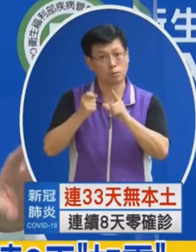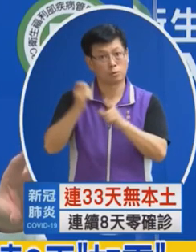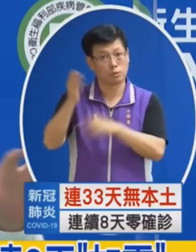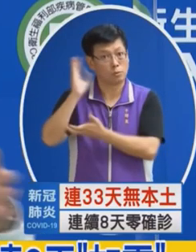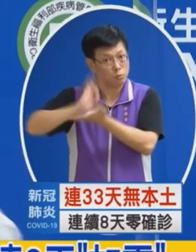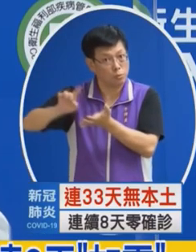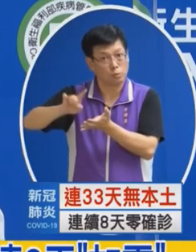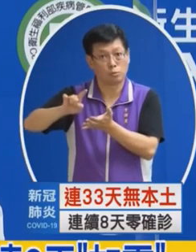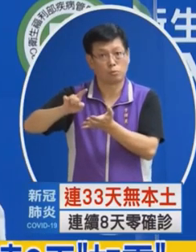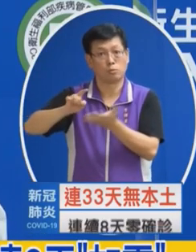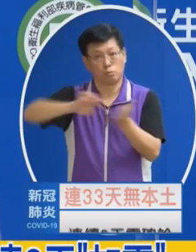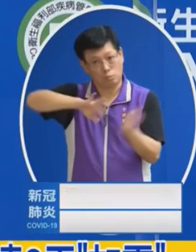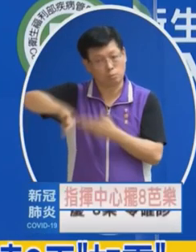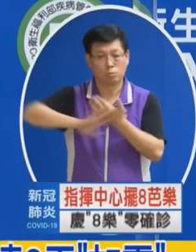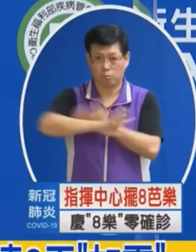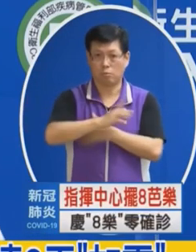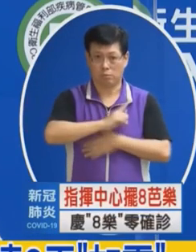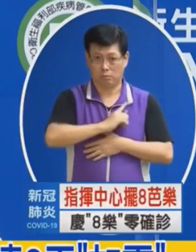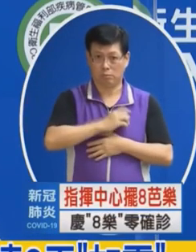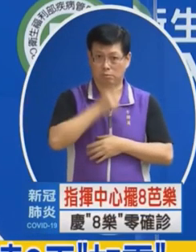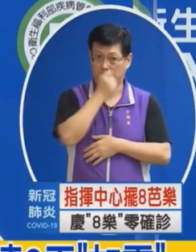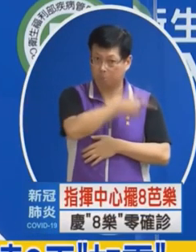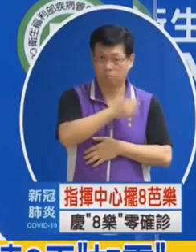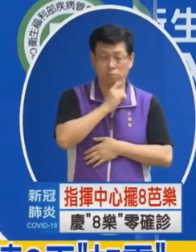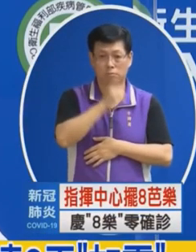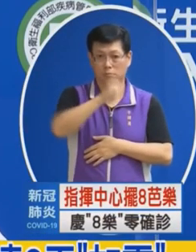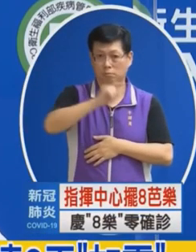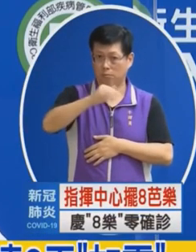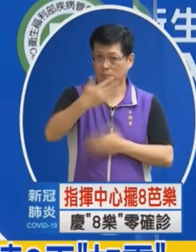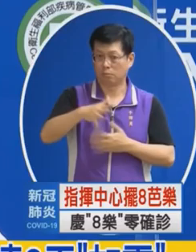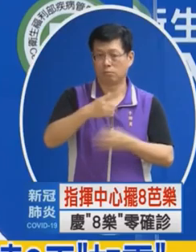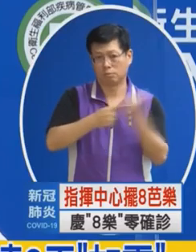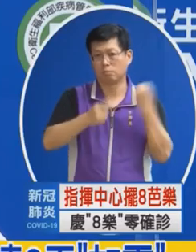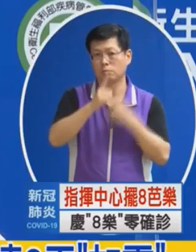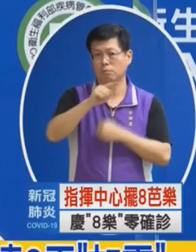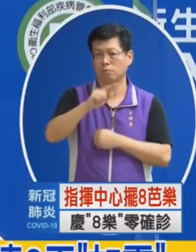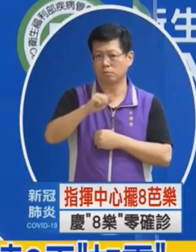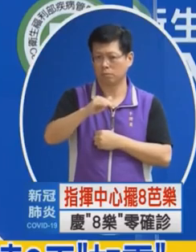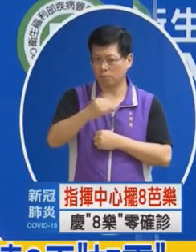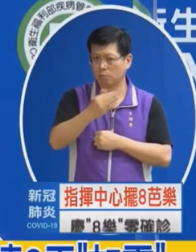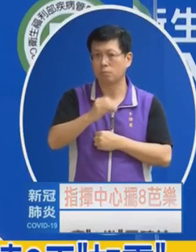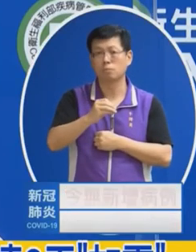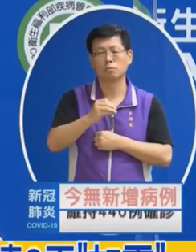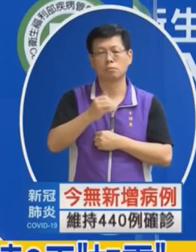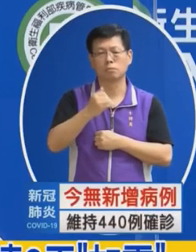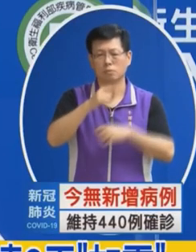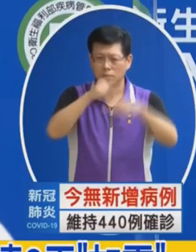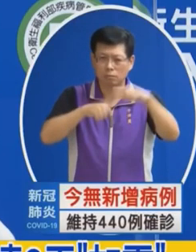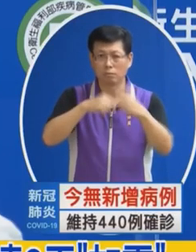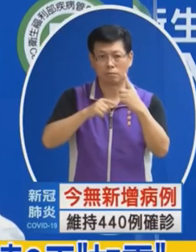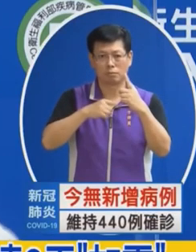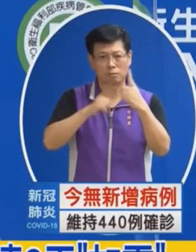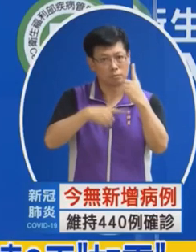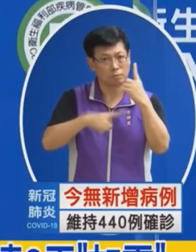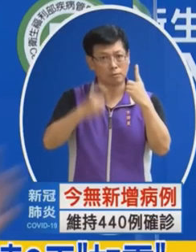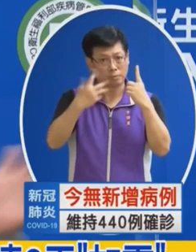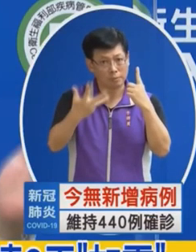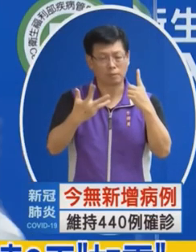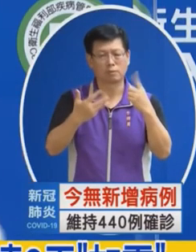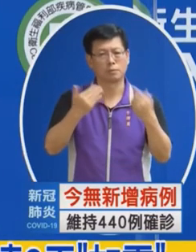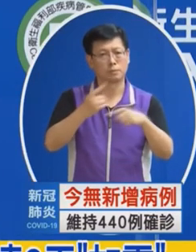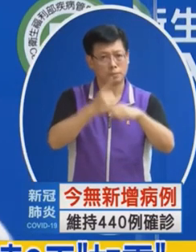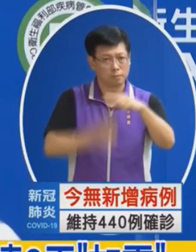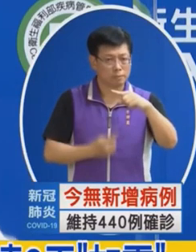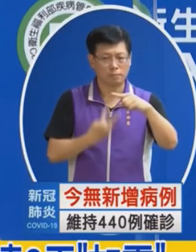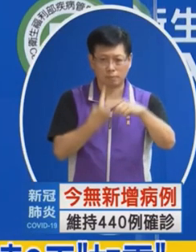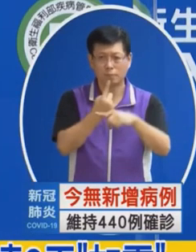送的之外大概有买的是1900多万人那平均大概是18片所以大概是一半的量，